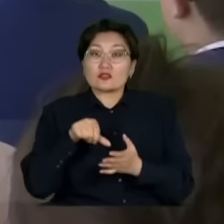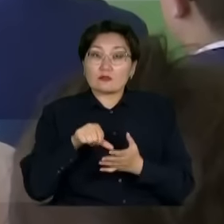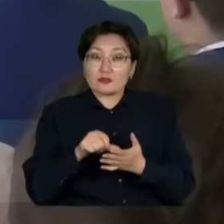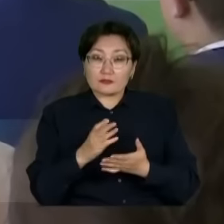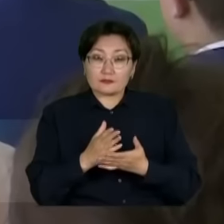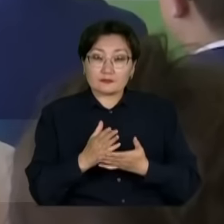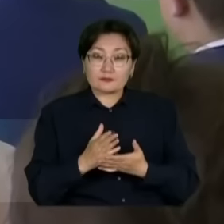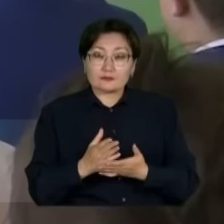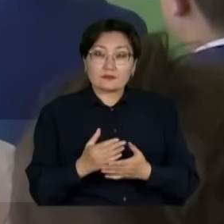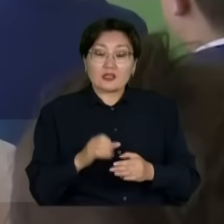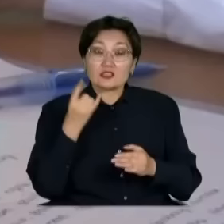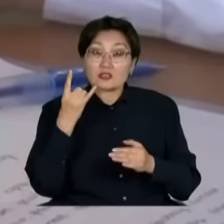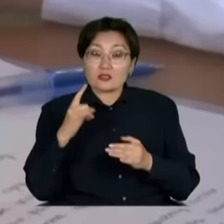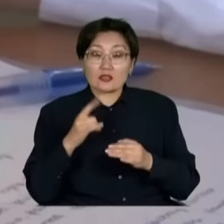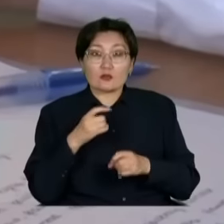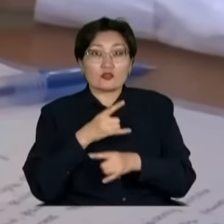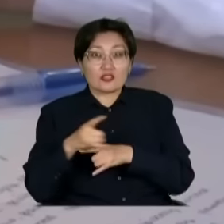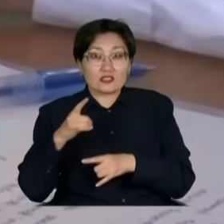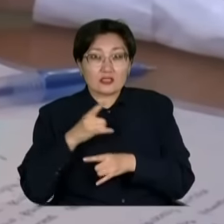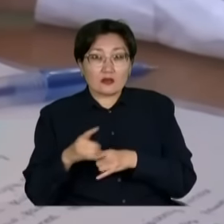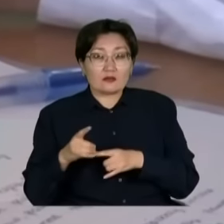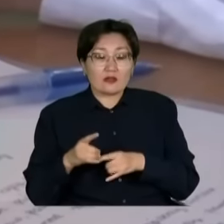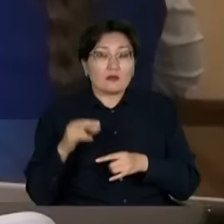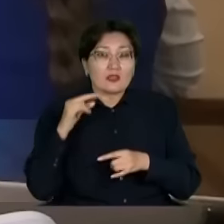подсудимых ребёнка истязаемые